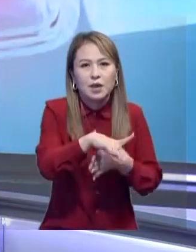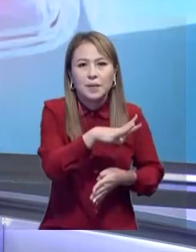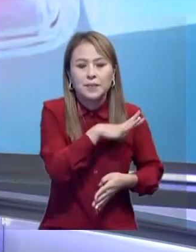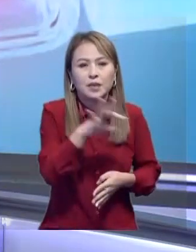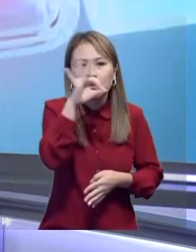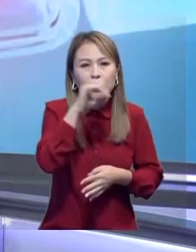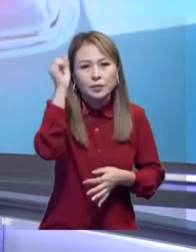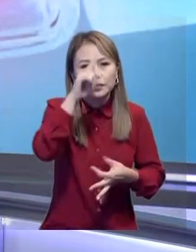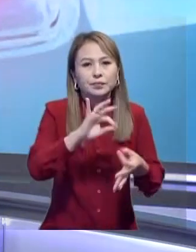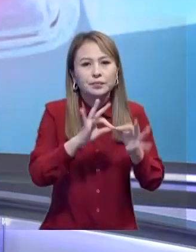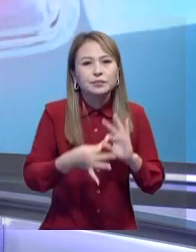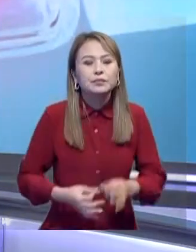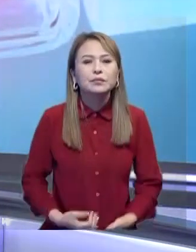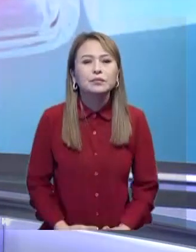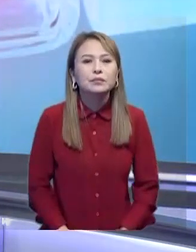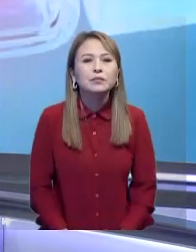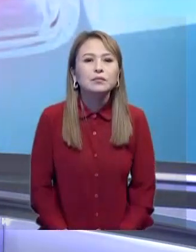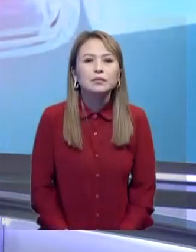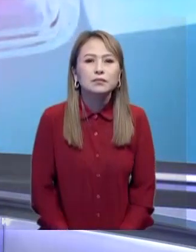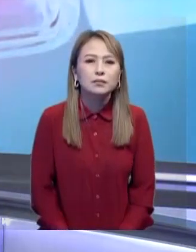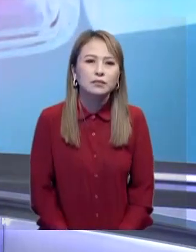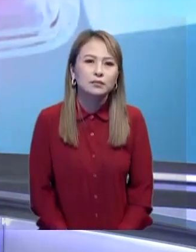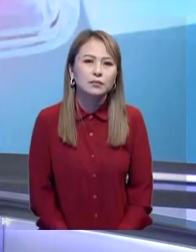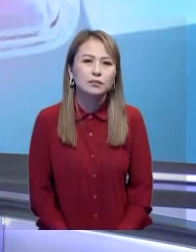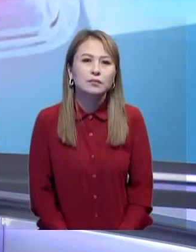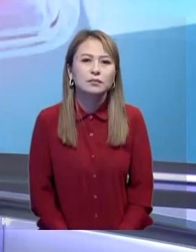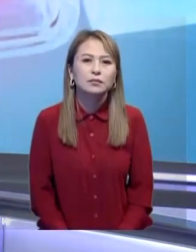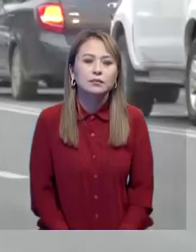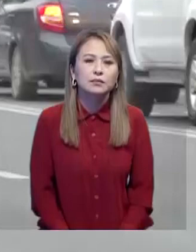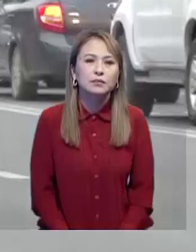арнайы тапсырма берді. Мән-жайды әріптесім тарқатады.